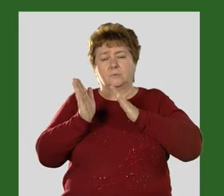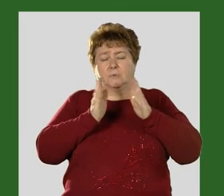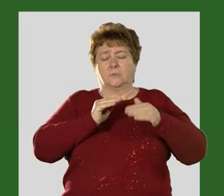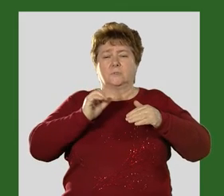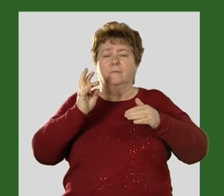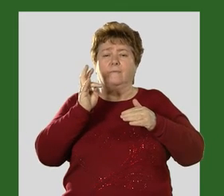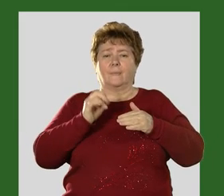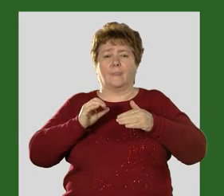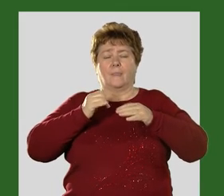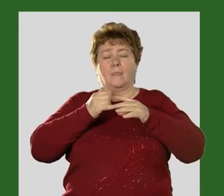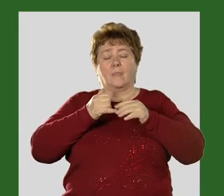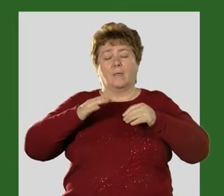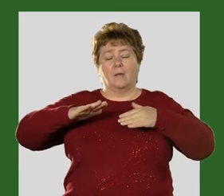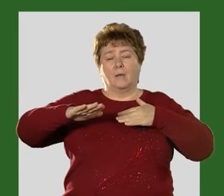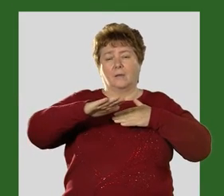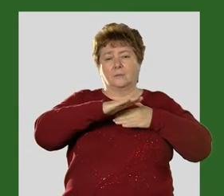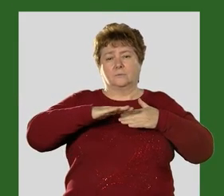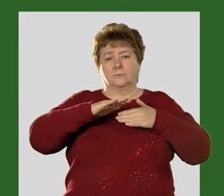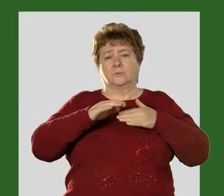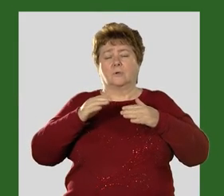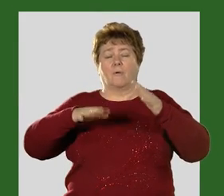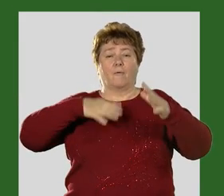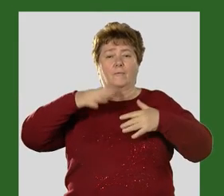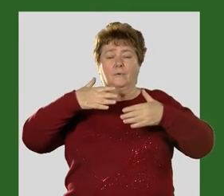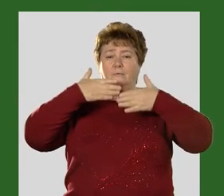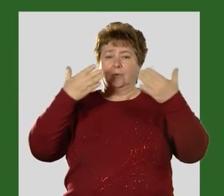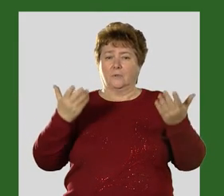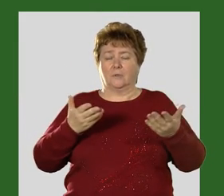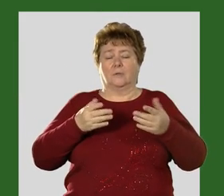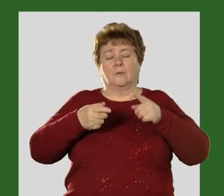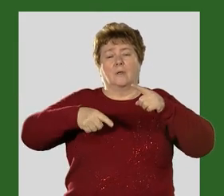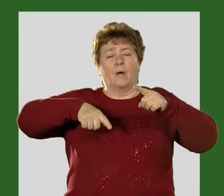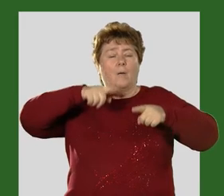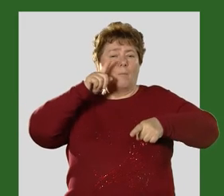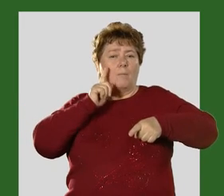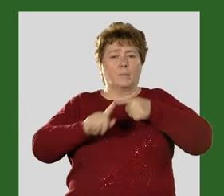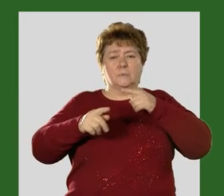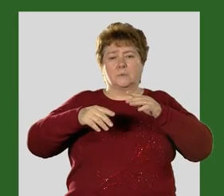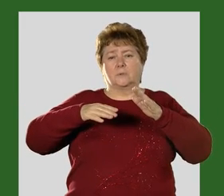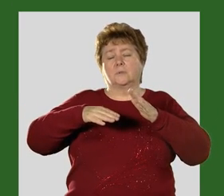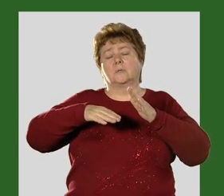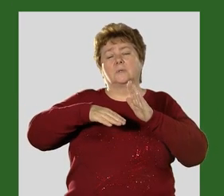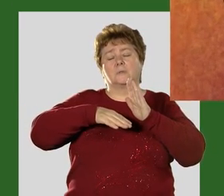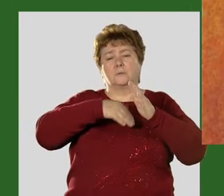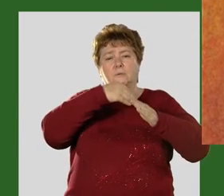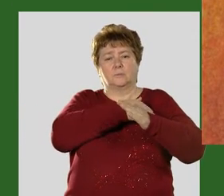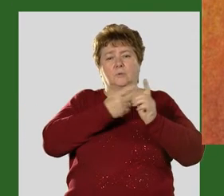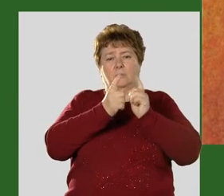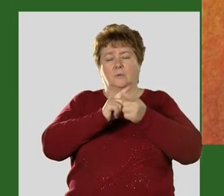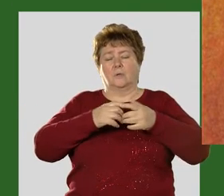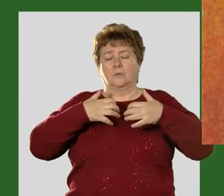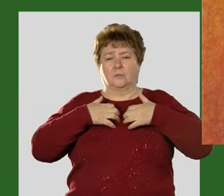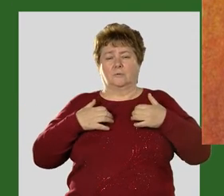на суше. В океане не дуют ветры, нет резких перепадов температуры, животные и